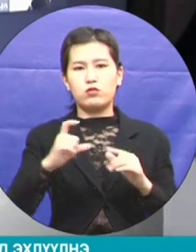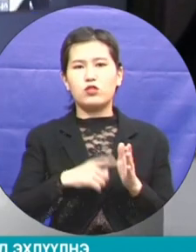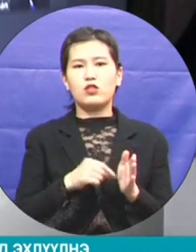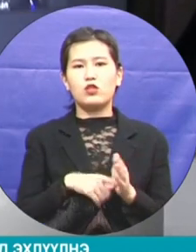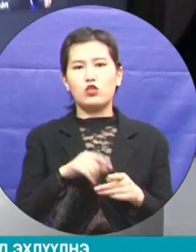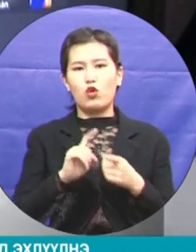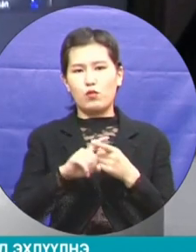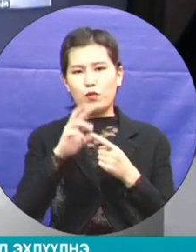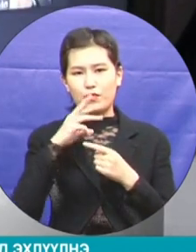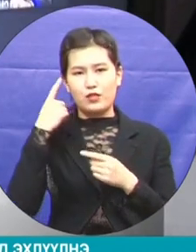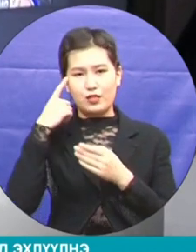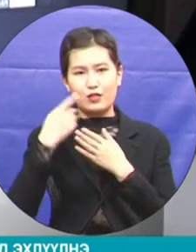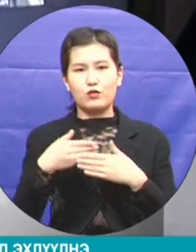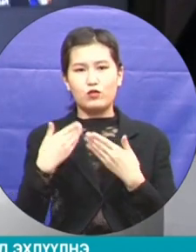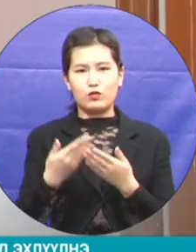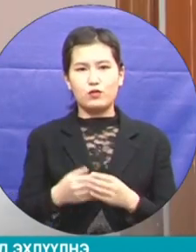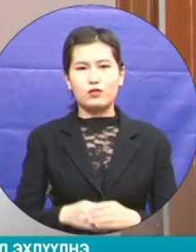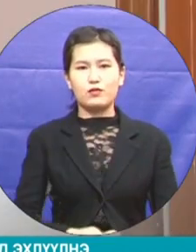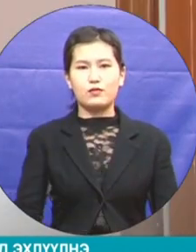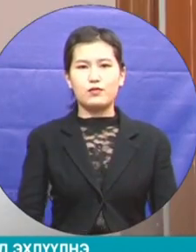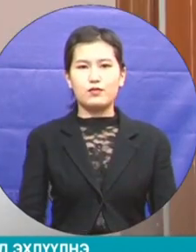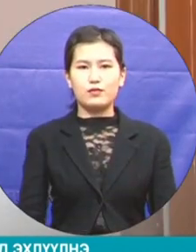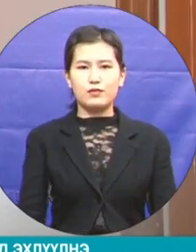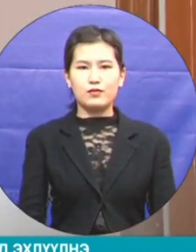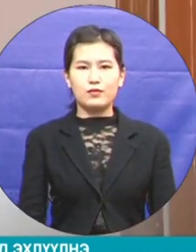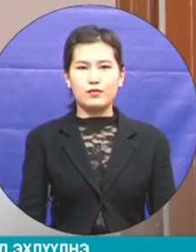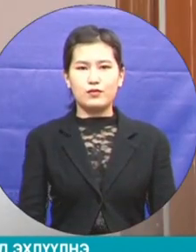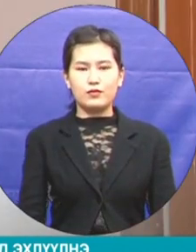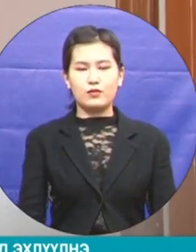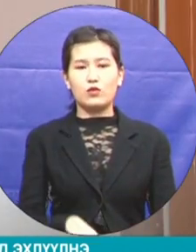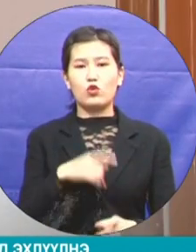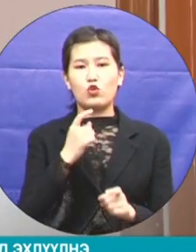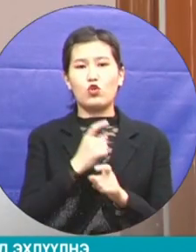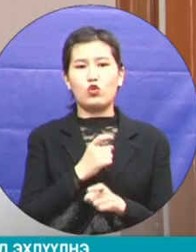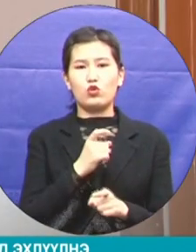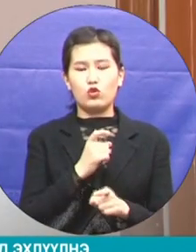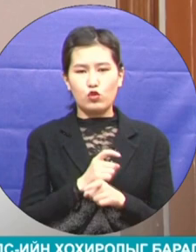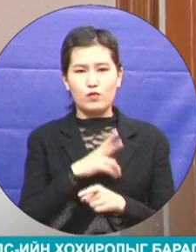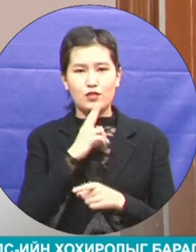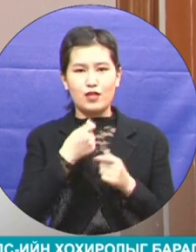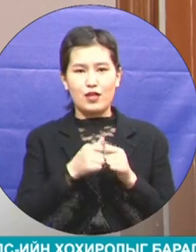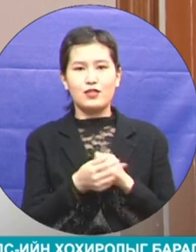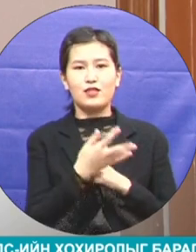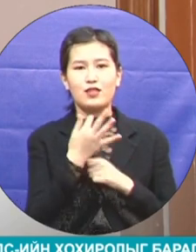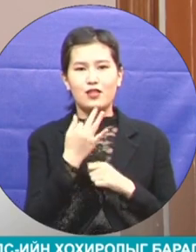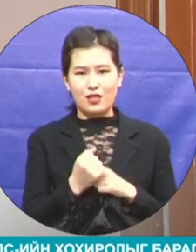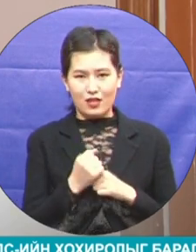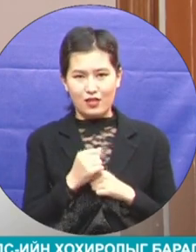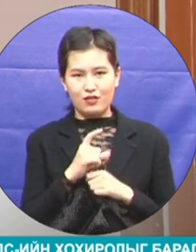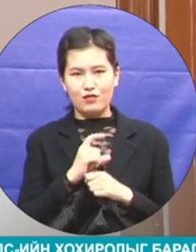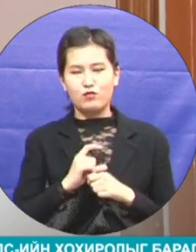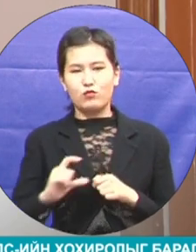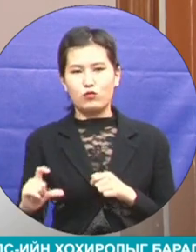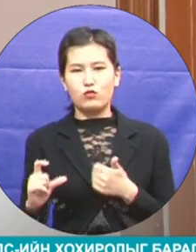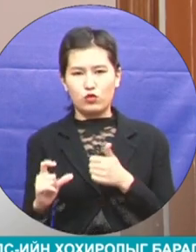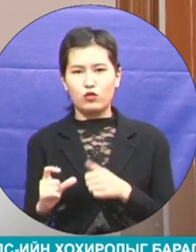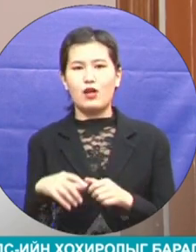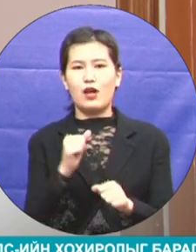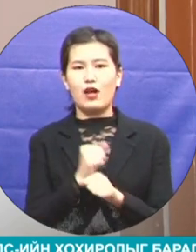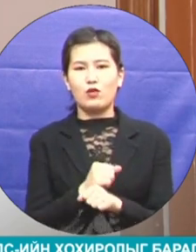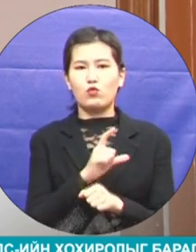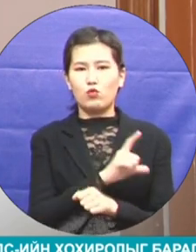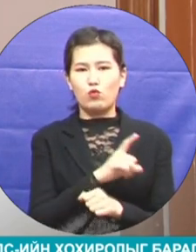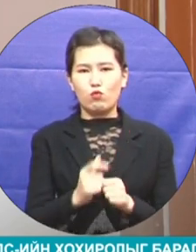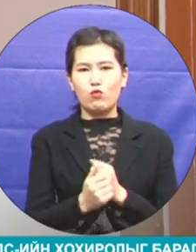тус холбооноос гаргаж байна. Тэгэхээр манай хөдөлмөрийн үнэлэмж маань хэд байгаагаас болоод энэ бол хүний нөөцийн